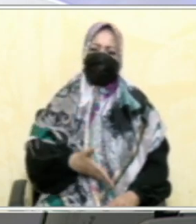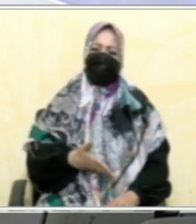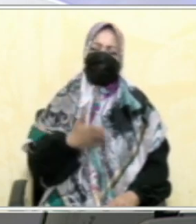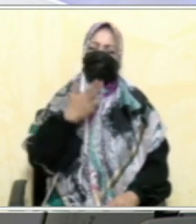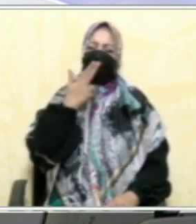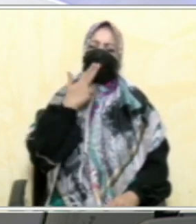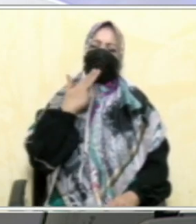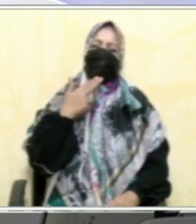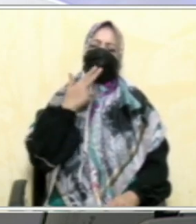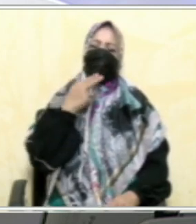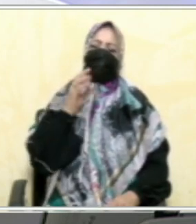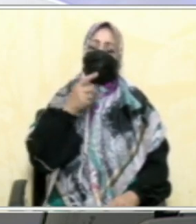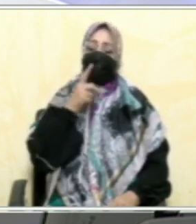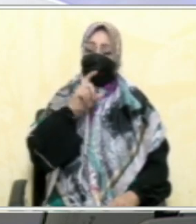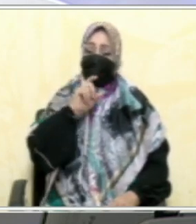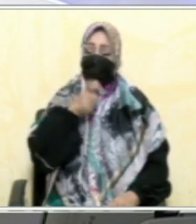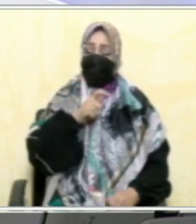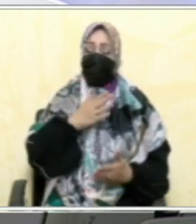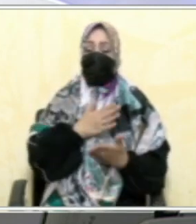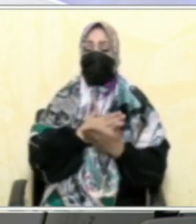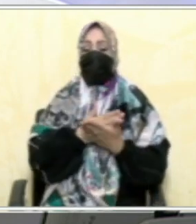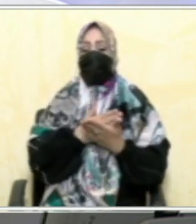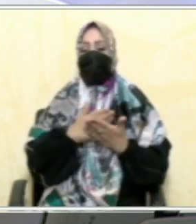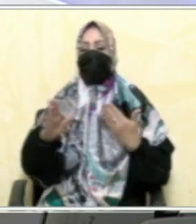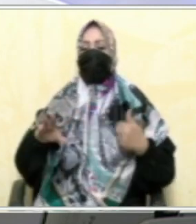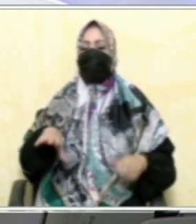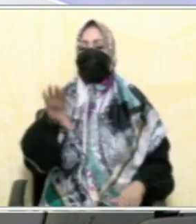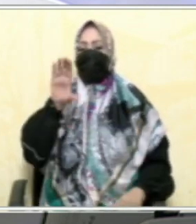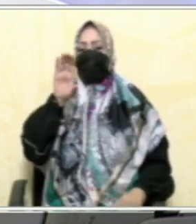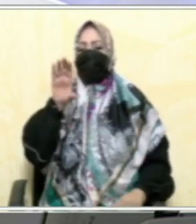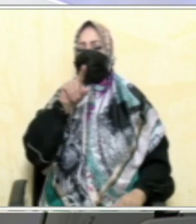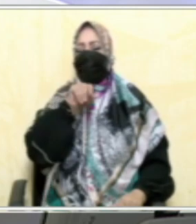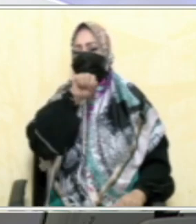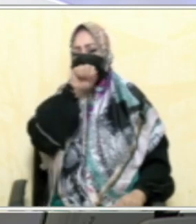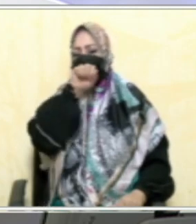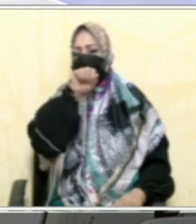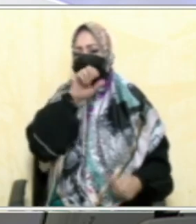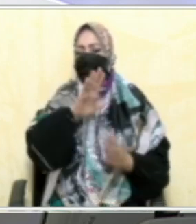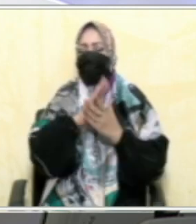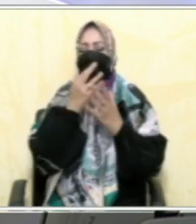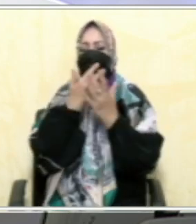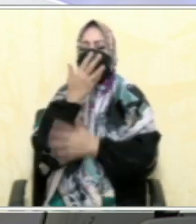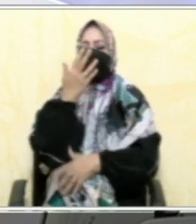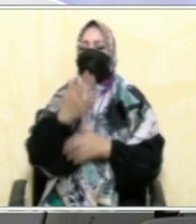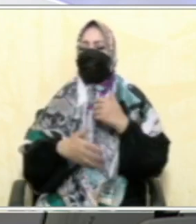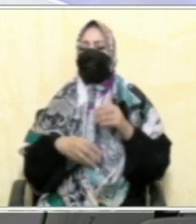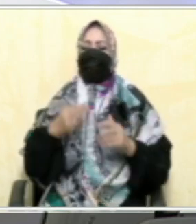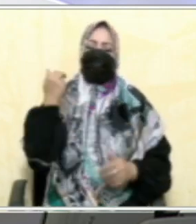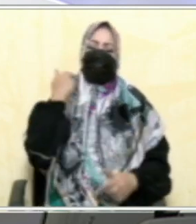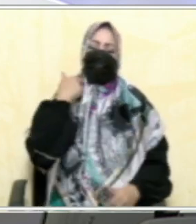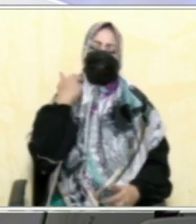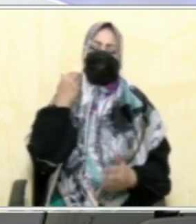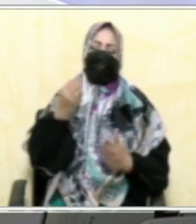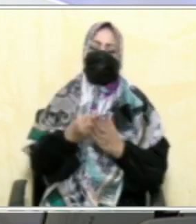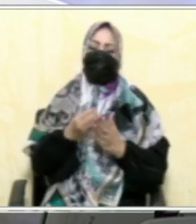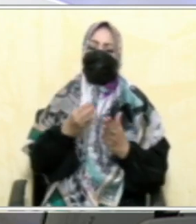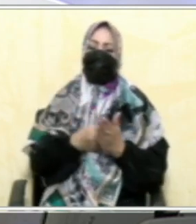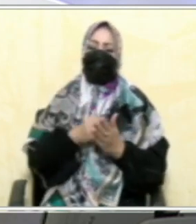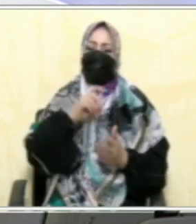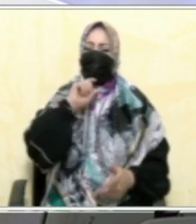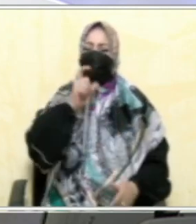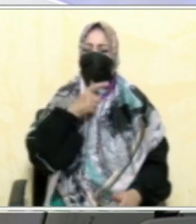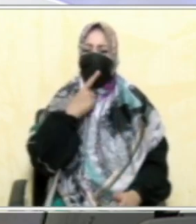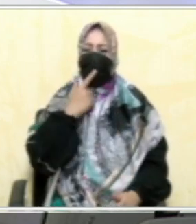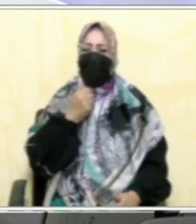وحرم النبي صلى الله عليه وسلم على الحائض أن تمس المصحف وأن تدخل المسجد. استثنى